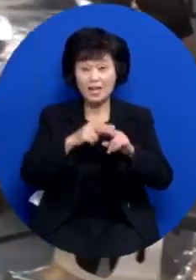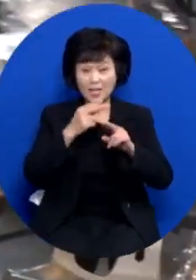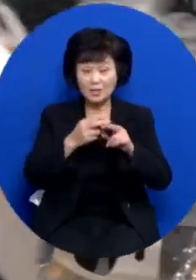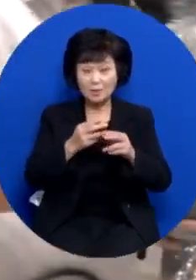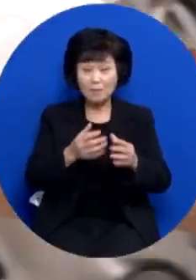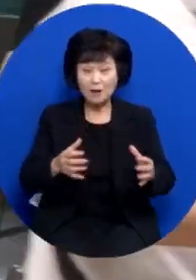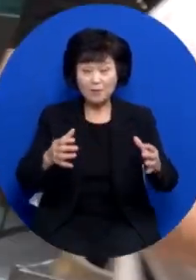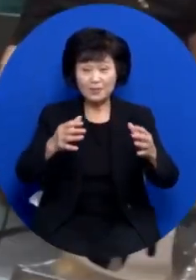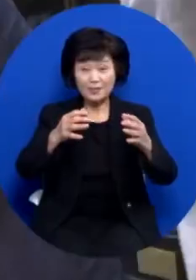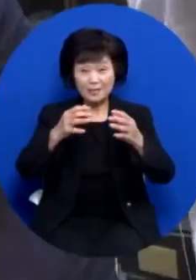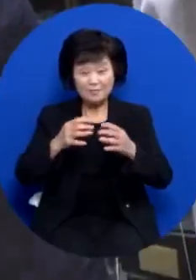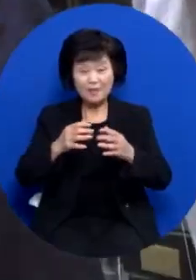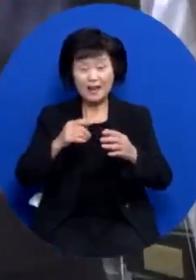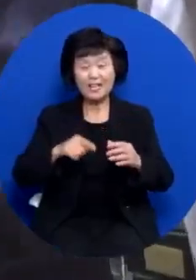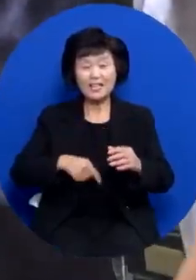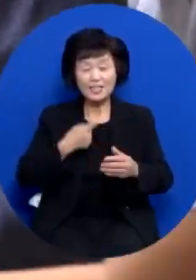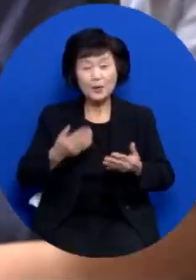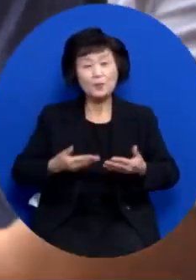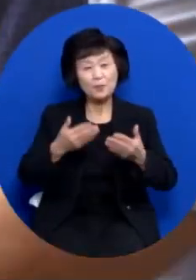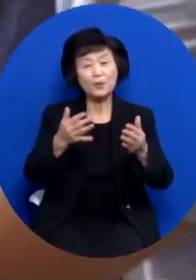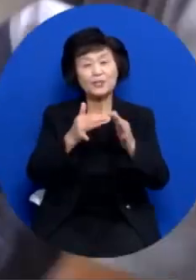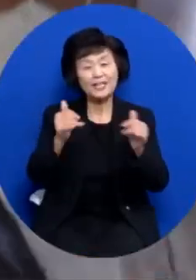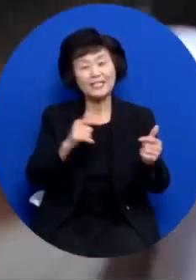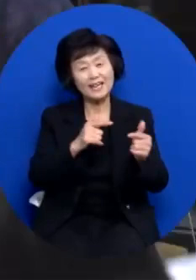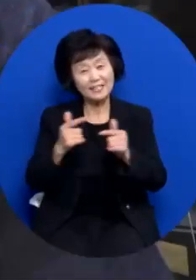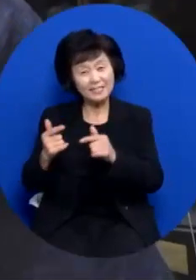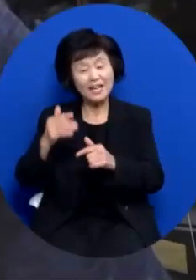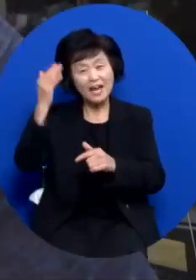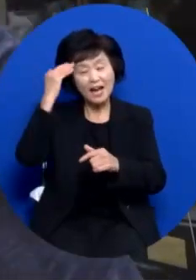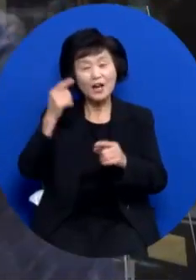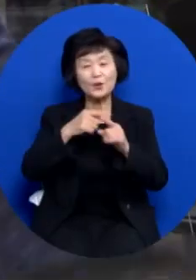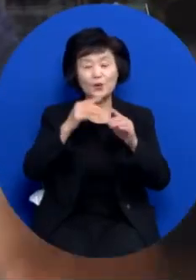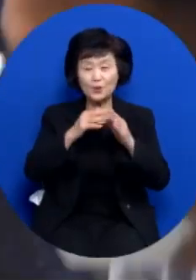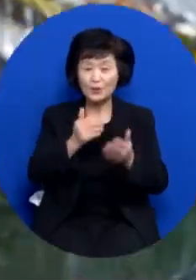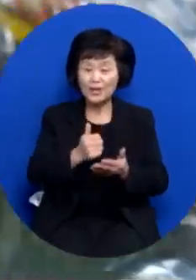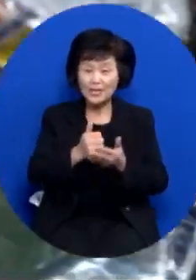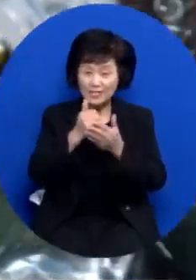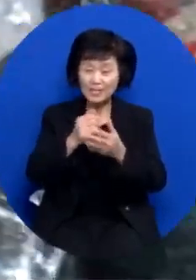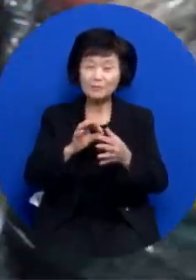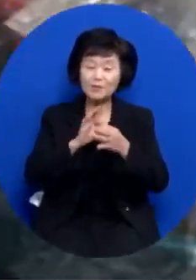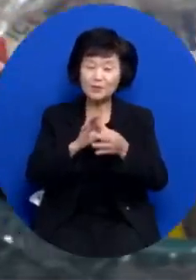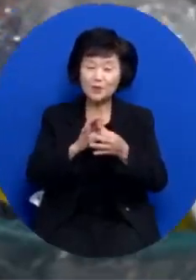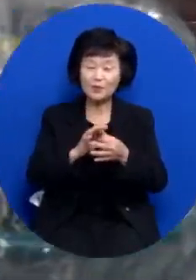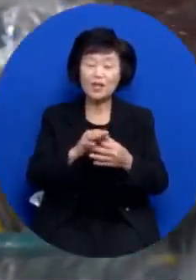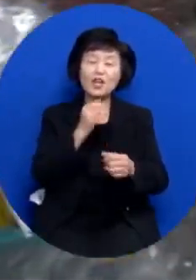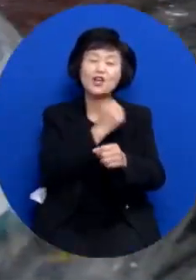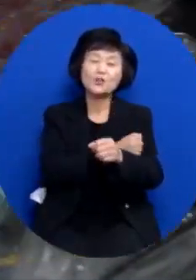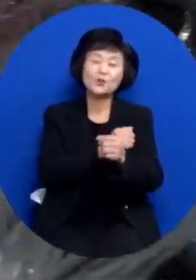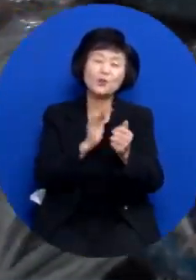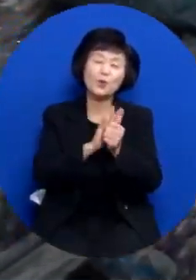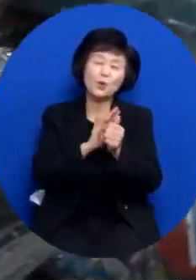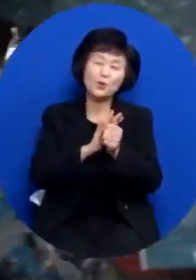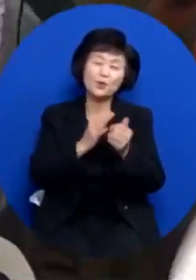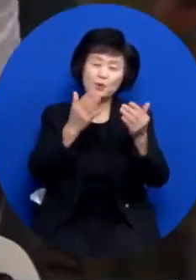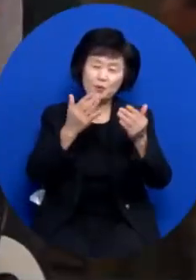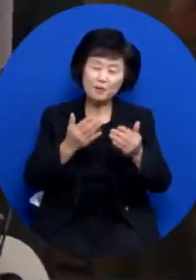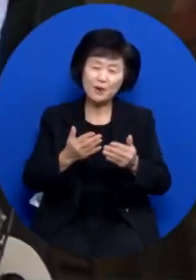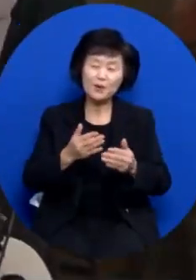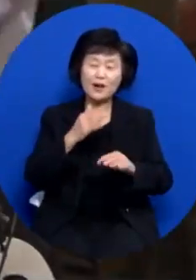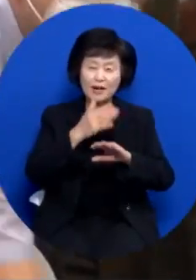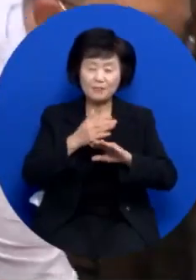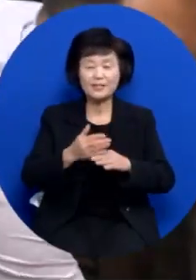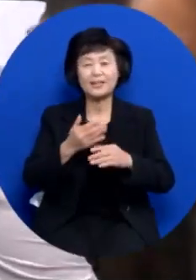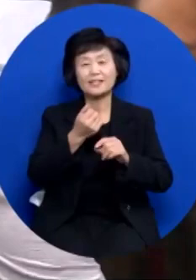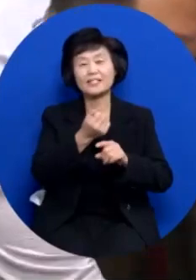한 알은 받아가는 자원봉사자들은 한국교회의 섬김을 통해 지난날의 수고를 위로받음에 감사해야 합니다. 특별히